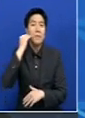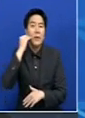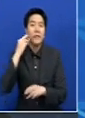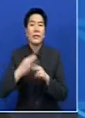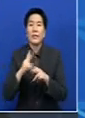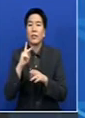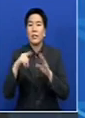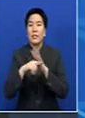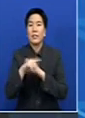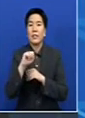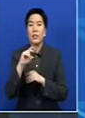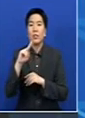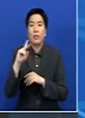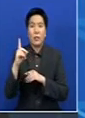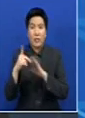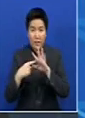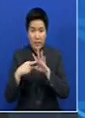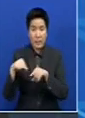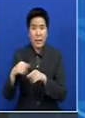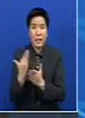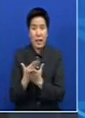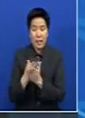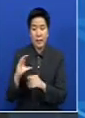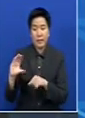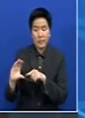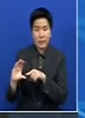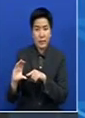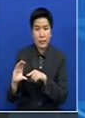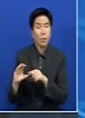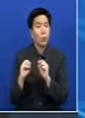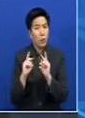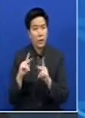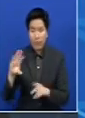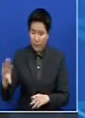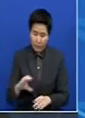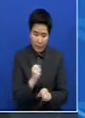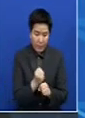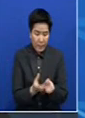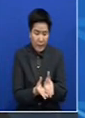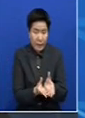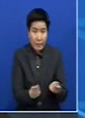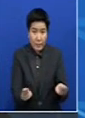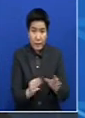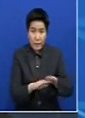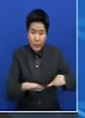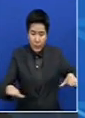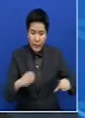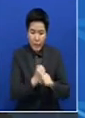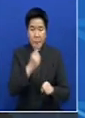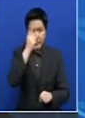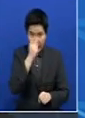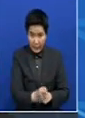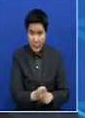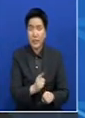ามหานครเงินจำนวนนี้ส่วนหนึ่งโอเคถูกนำไปซื้อที่ดินเพื่อเป็นการทำกิจการจ